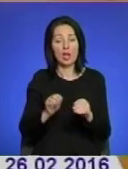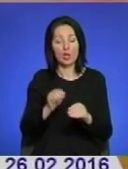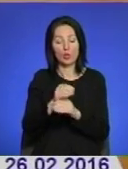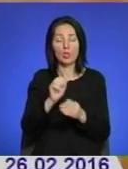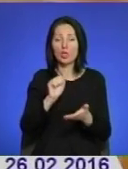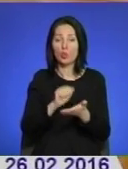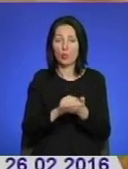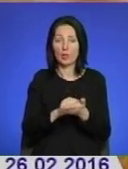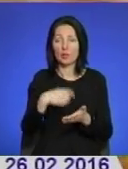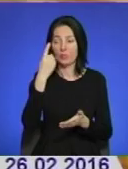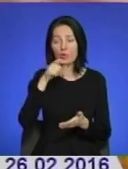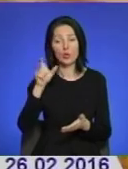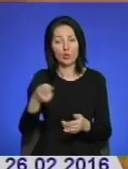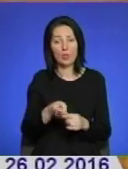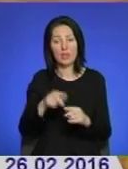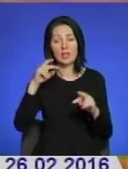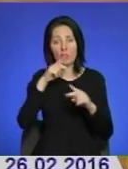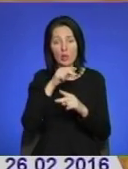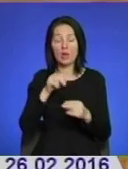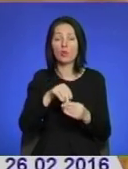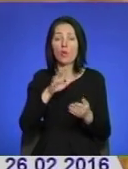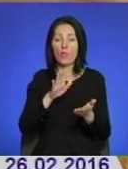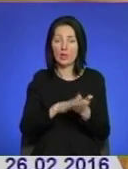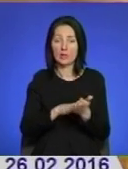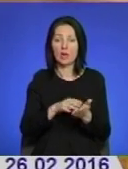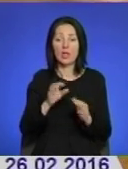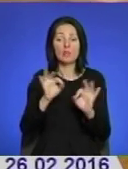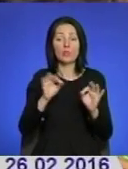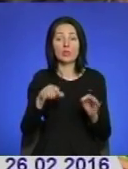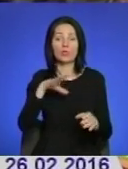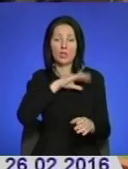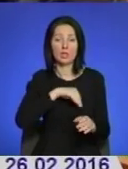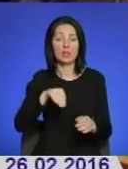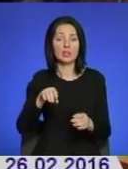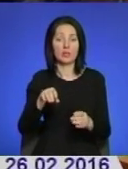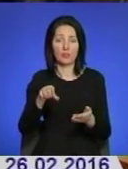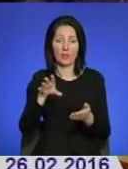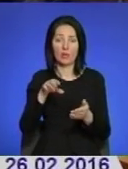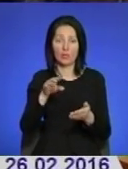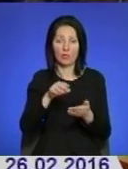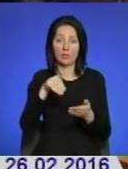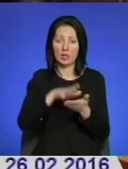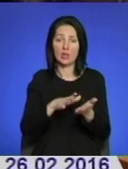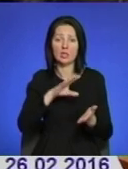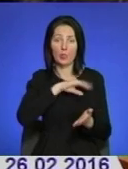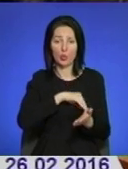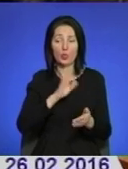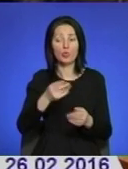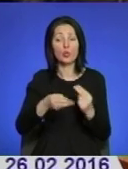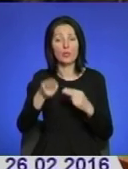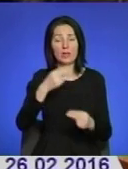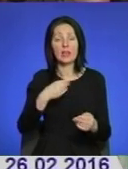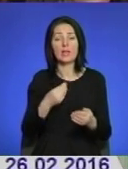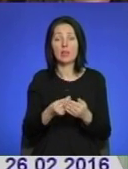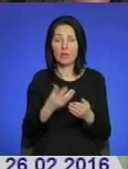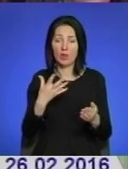документи. Особи, які неправильно вказали інформацію в декларації про доходи, будуть повертати вартість пожитих житлово-комунальних